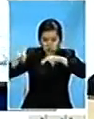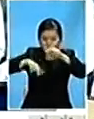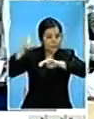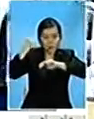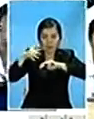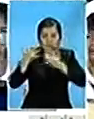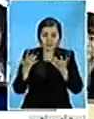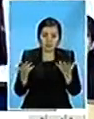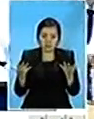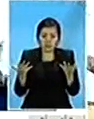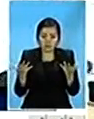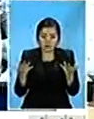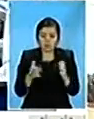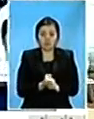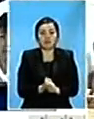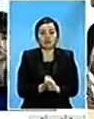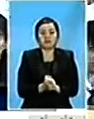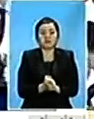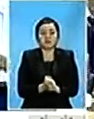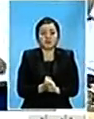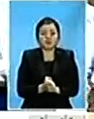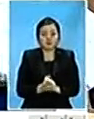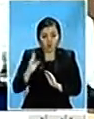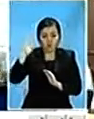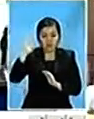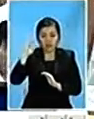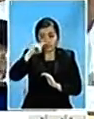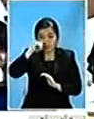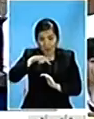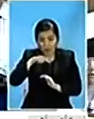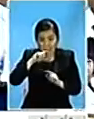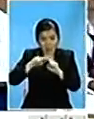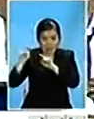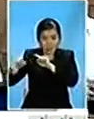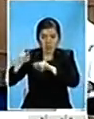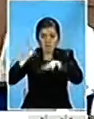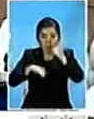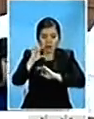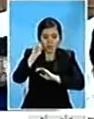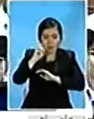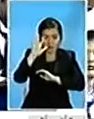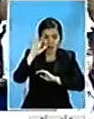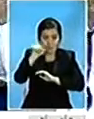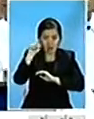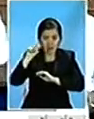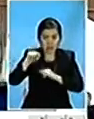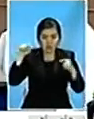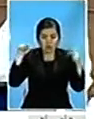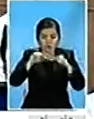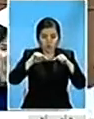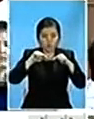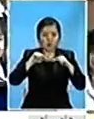การตรวจสอบหายไปพร้อมกับการสำรวจของภาคเอกชนไทยที่ 85% ออกมาบอกว่าจะรับงานจากรัฐบาลต้องจ่าย